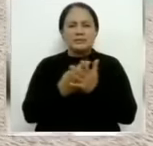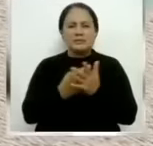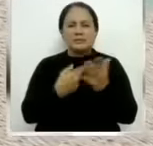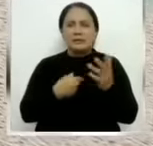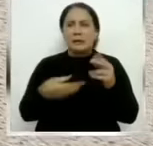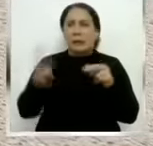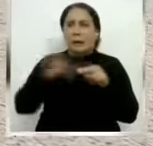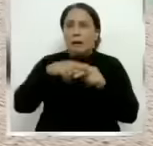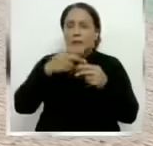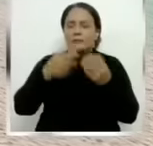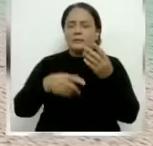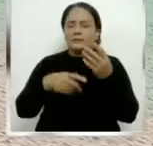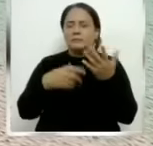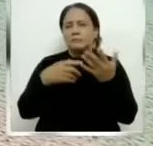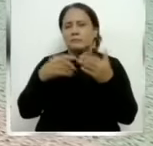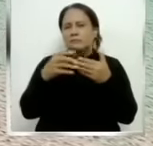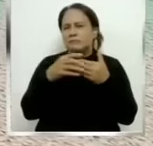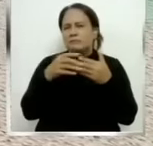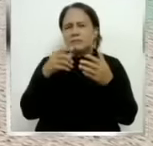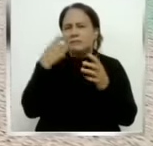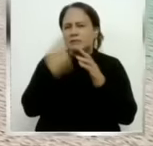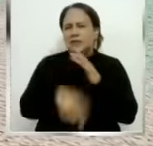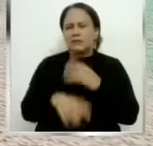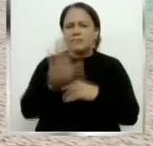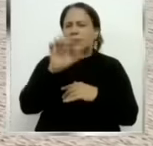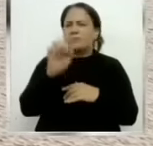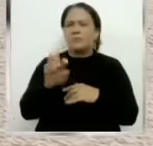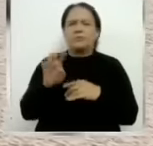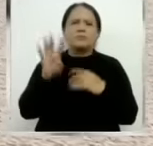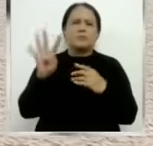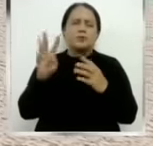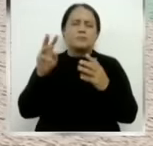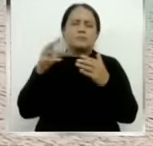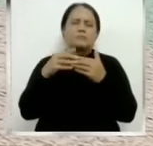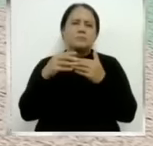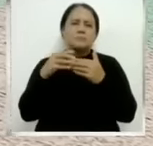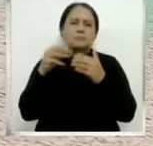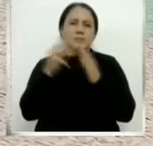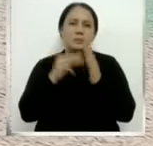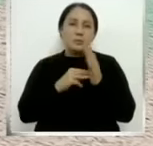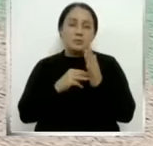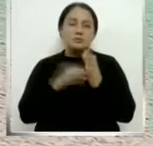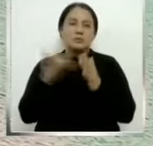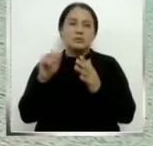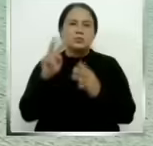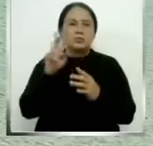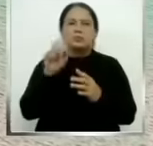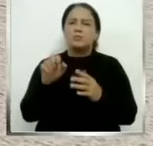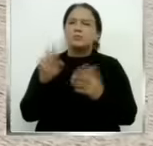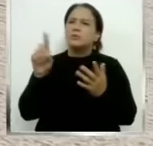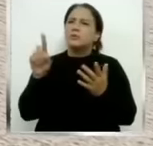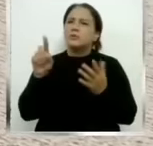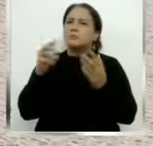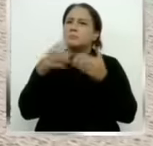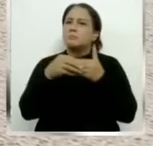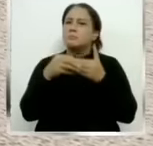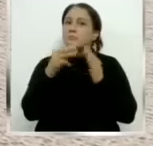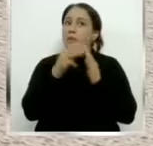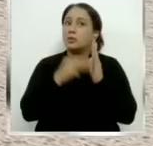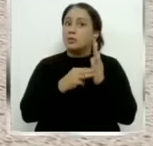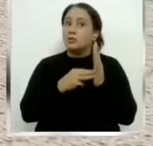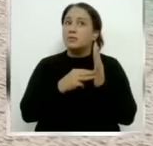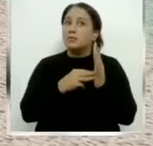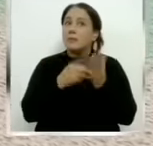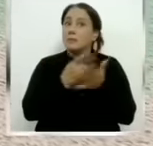ang buyer nagbayad ng 5.4 million yen o mahigit 2.1 million pesos. Kaya ito ngayon ang may hawak ng Guinness World Record para